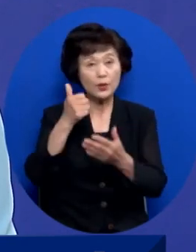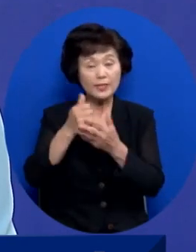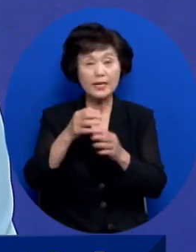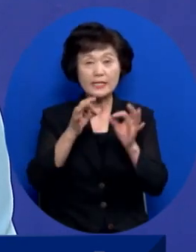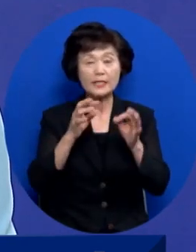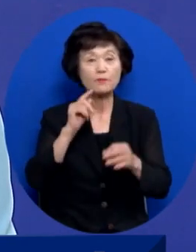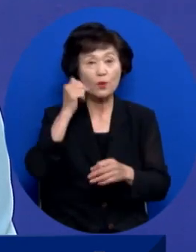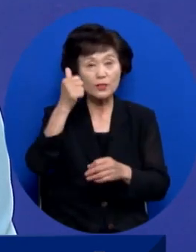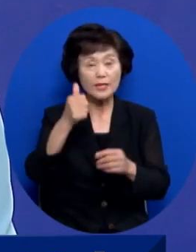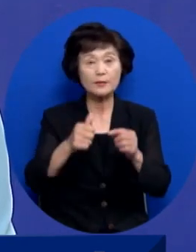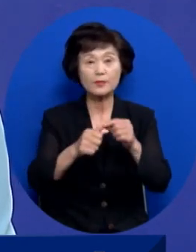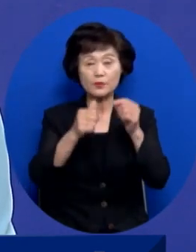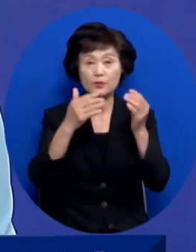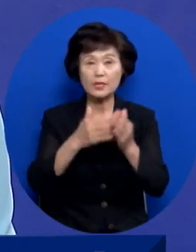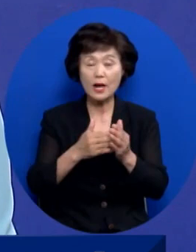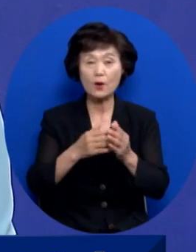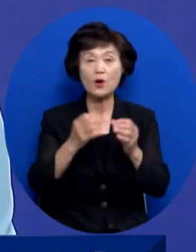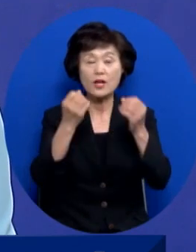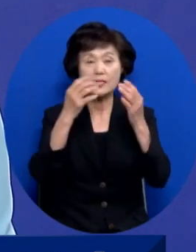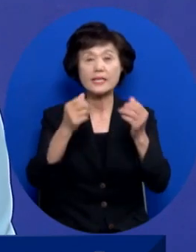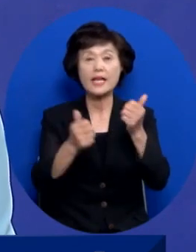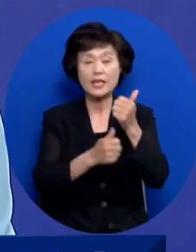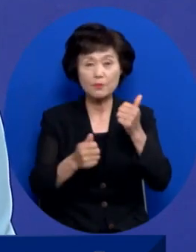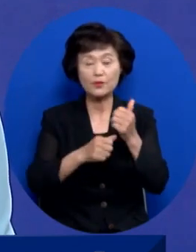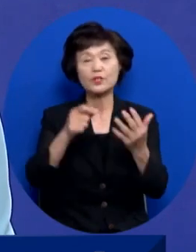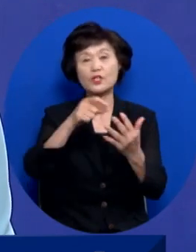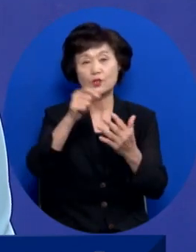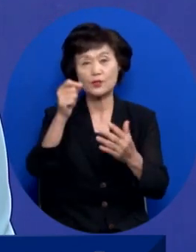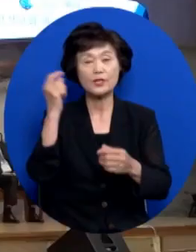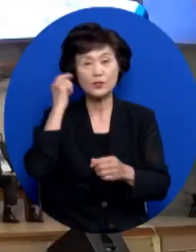추대하고 신임 임원들을 선출했는데요. 최대진 기자입니다.